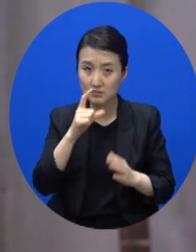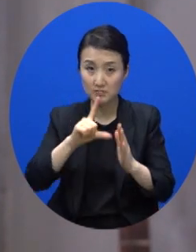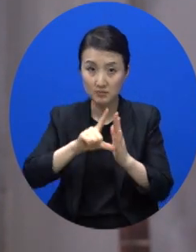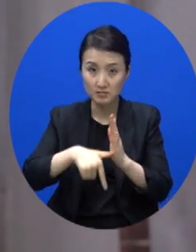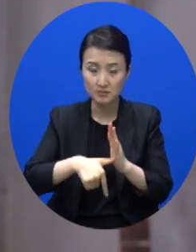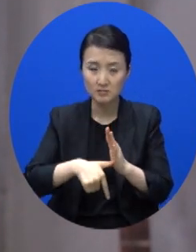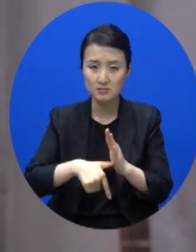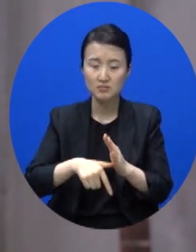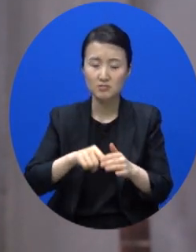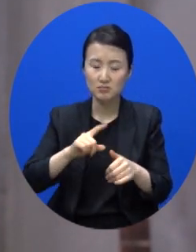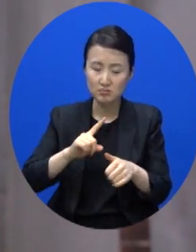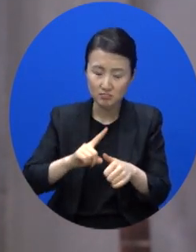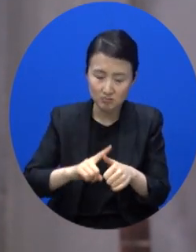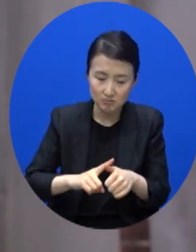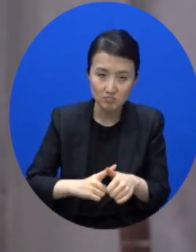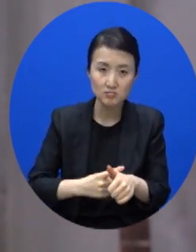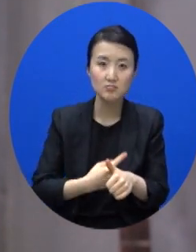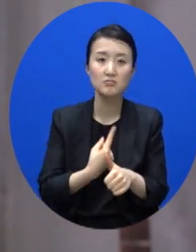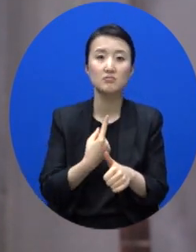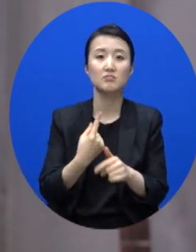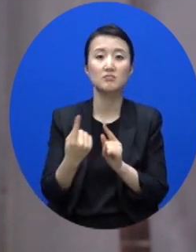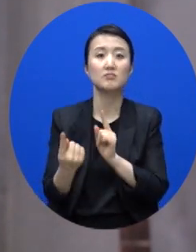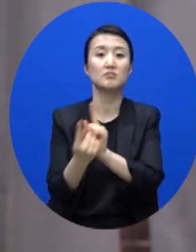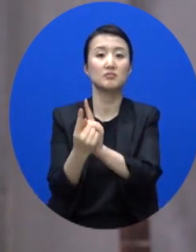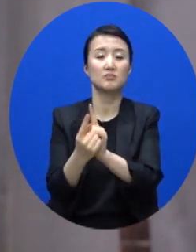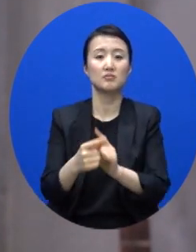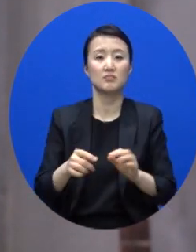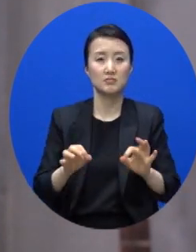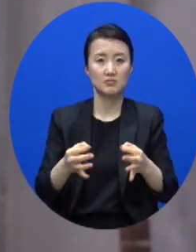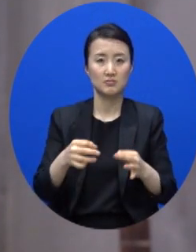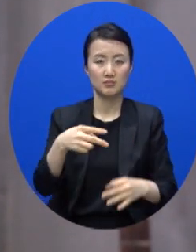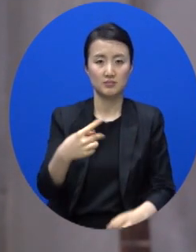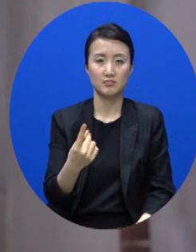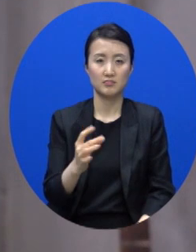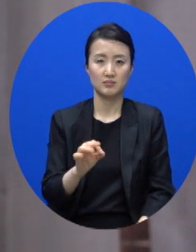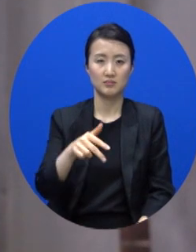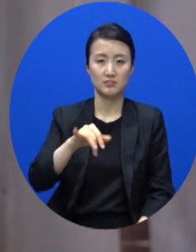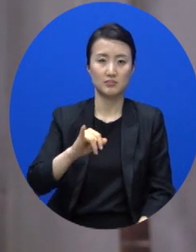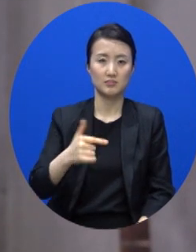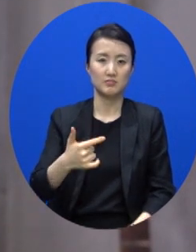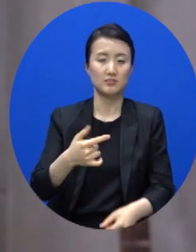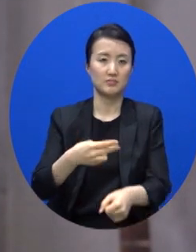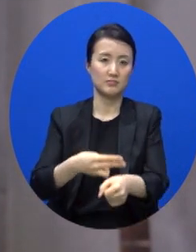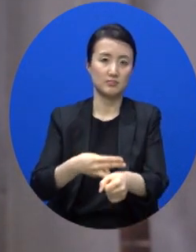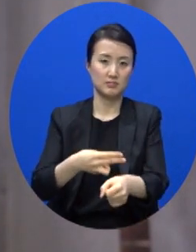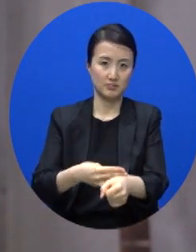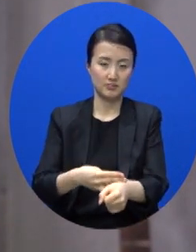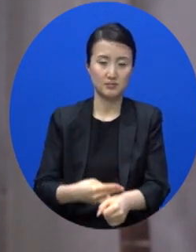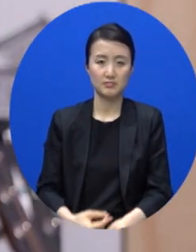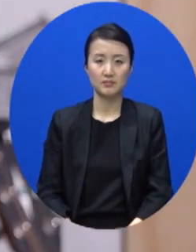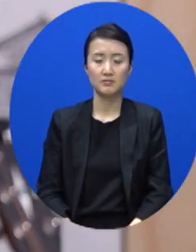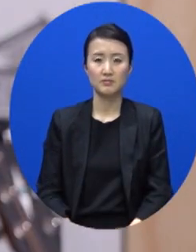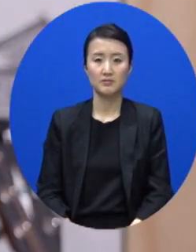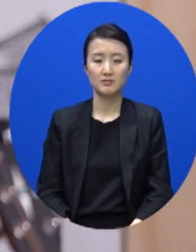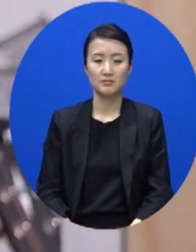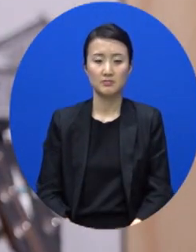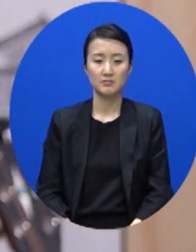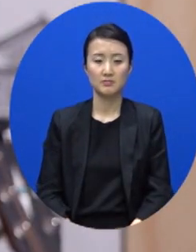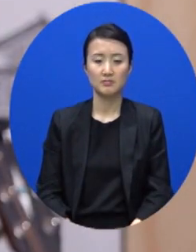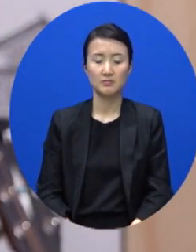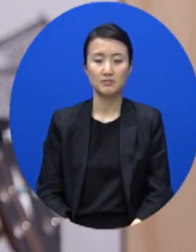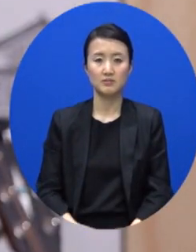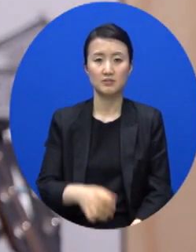김동진 선생님이라는 분을 제가 만나게 됩니다.